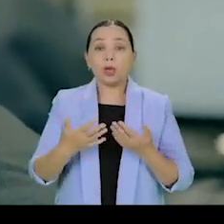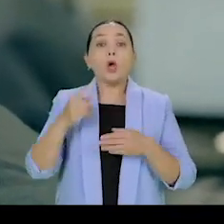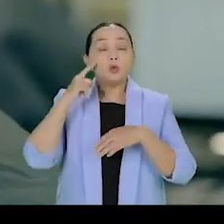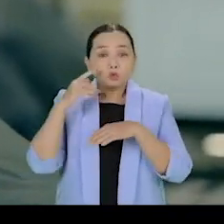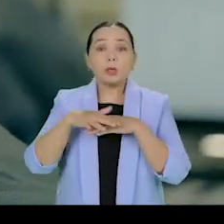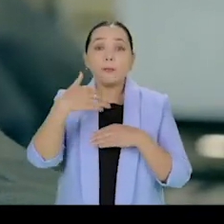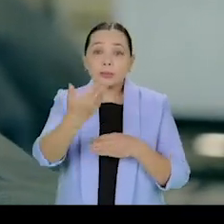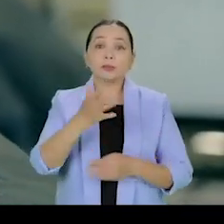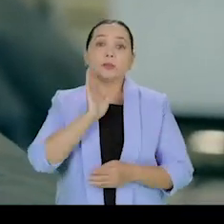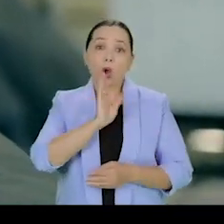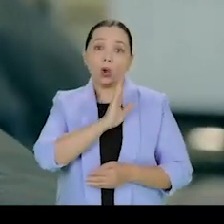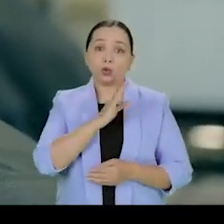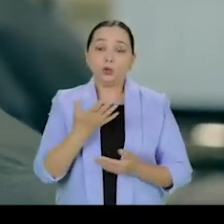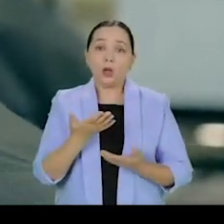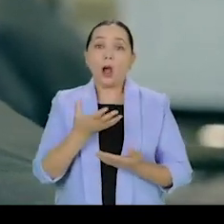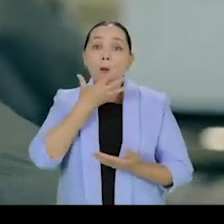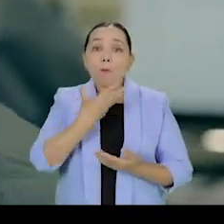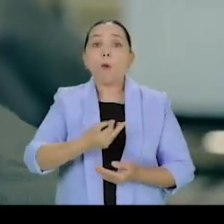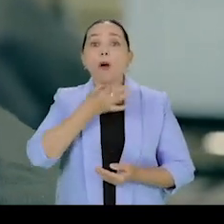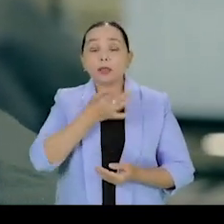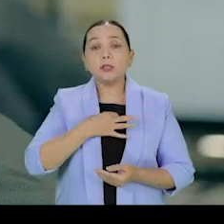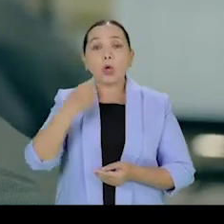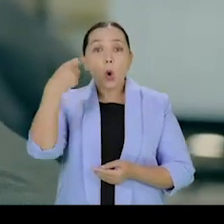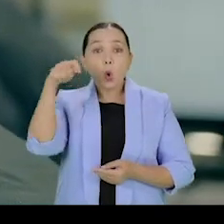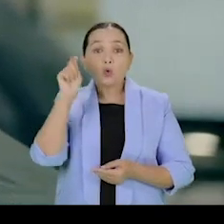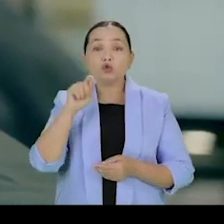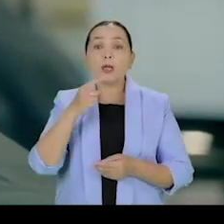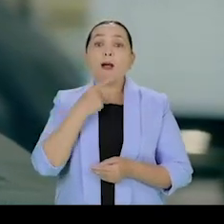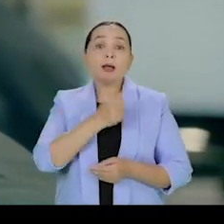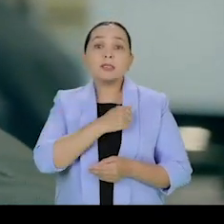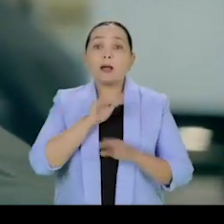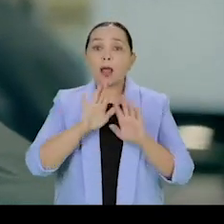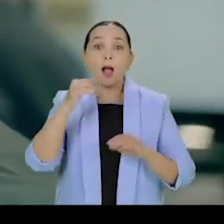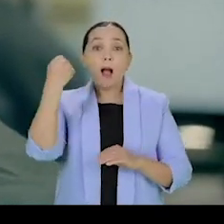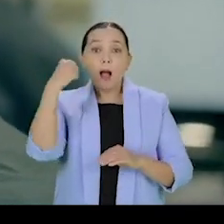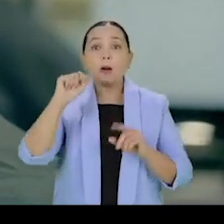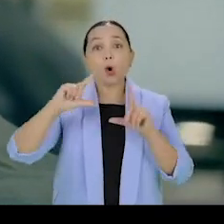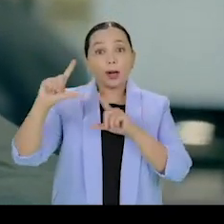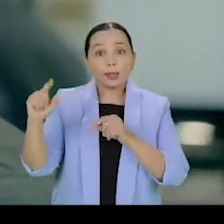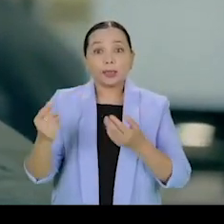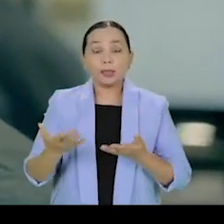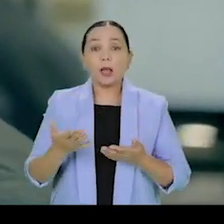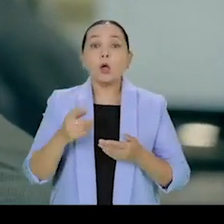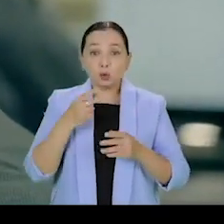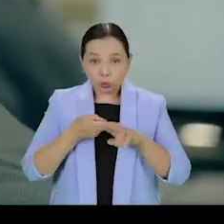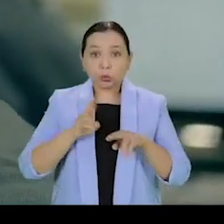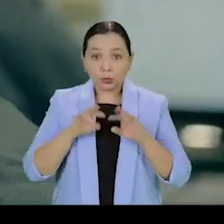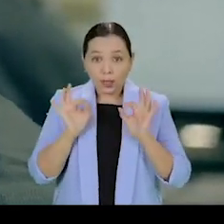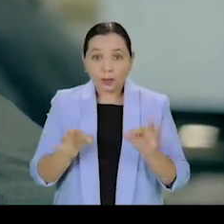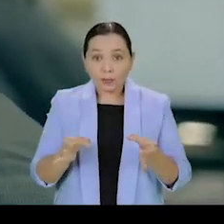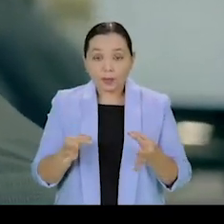oyijon. Bobom aytganlaridek urushga askarlar emas, qahramonlar ketadi.